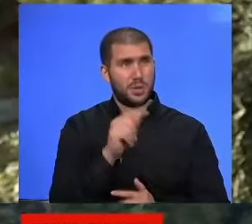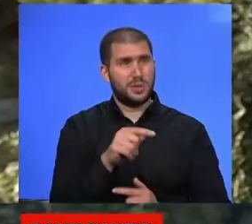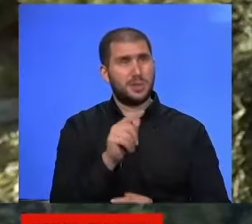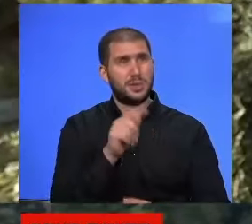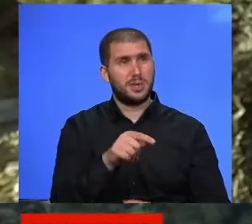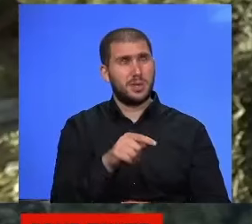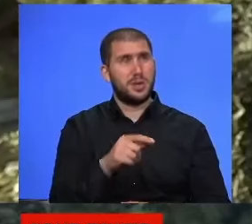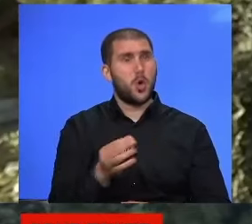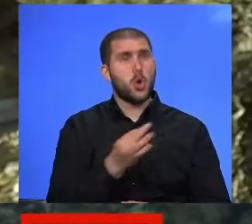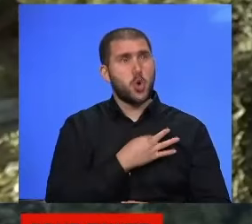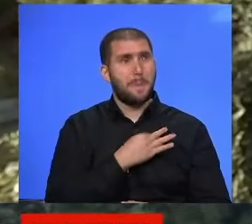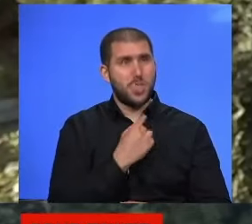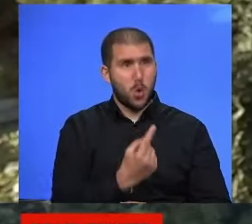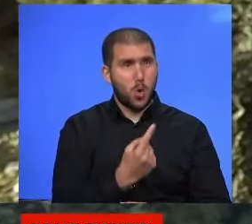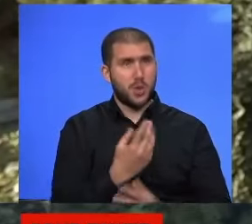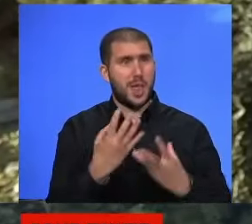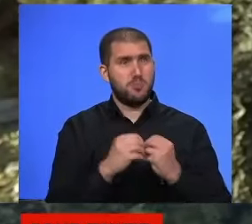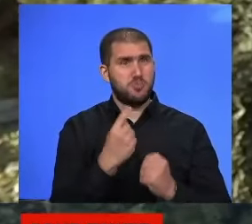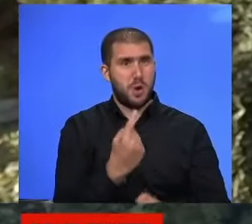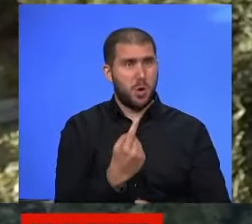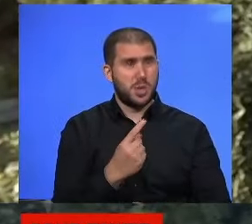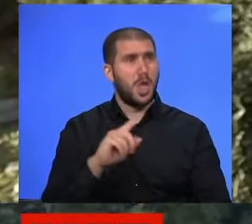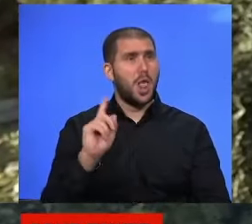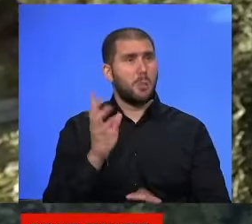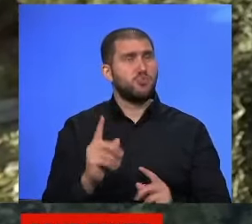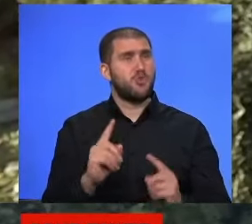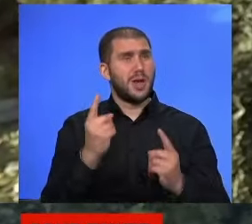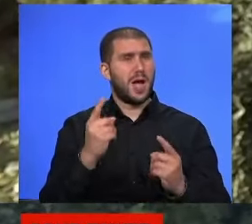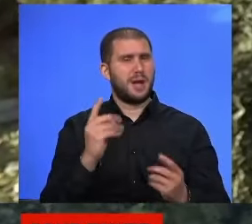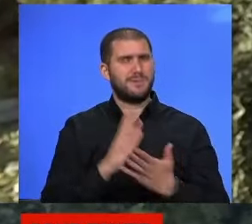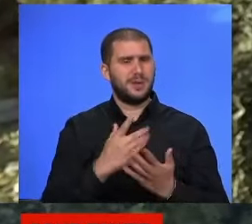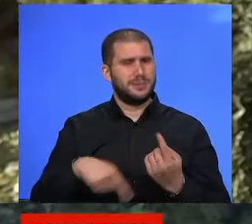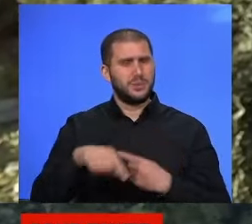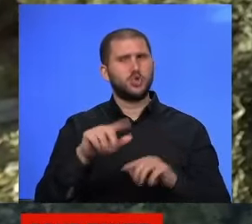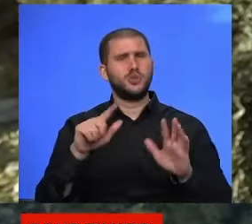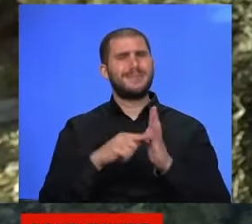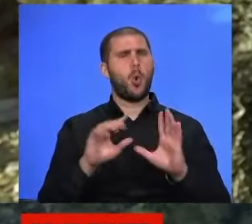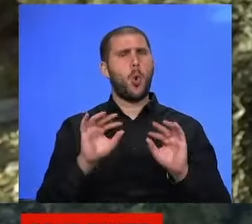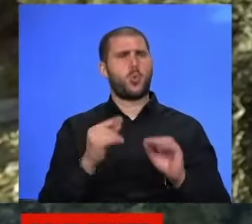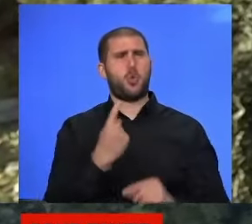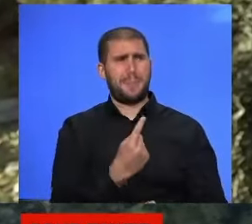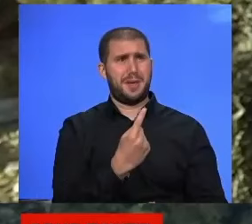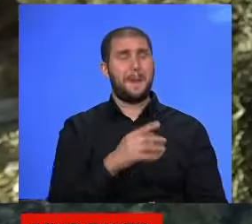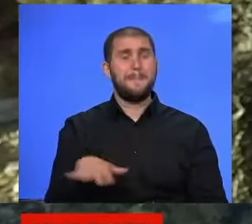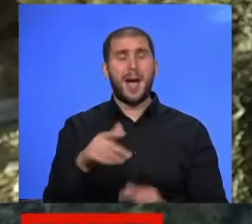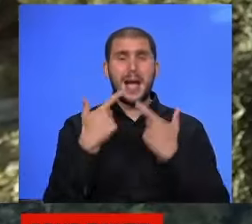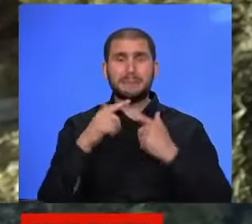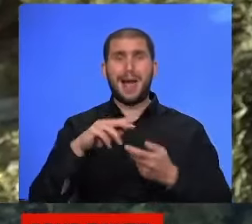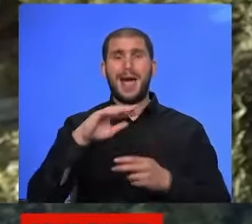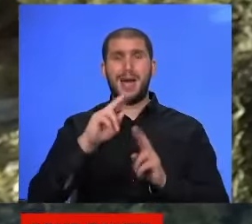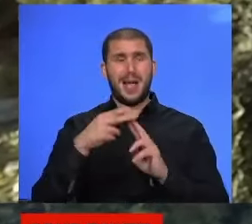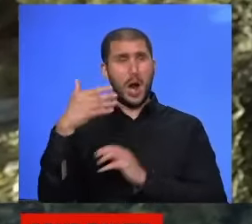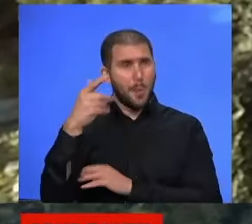מגיעות לקורבנות, למשפחות, לכל מה שקרה בעצם סביב השביעי באוקטובר. מערך ההסברה הלאומי